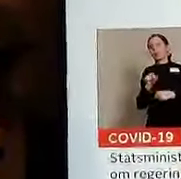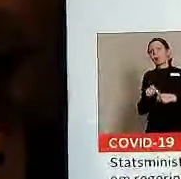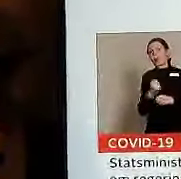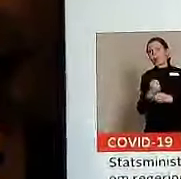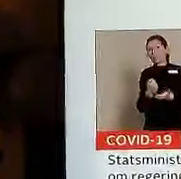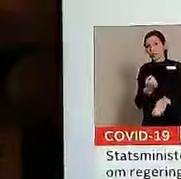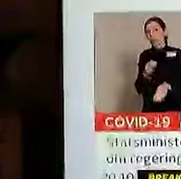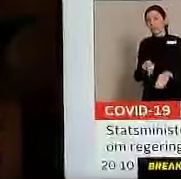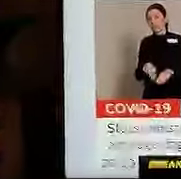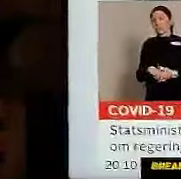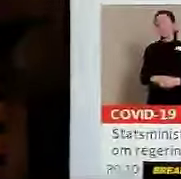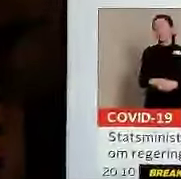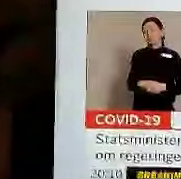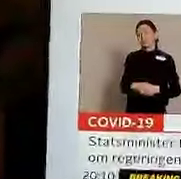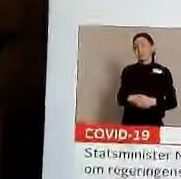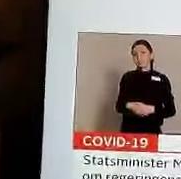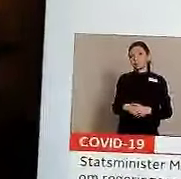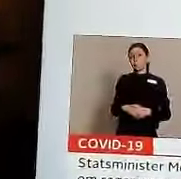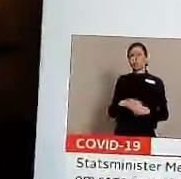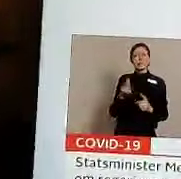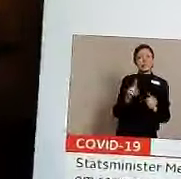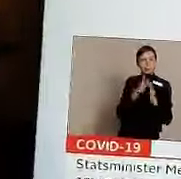الشهر، على أنه